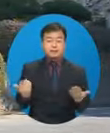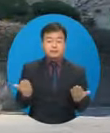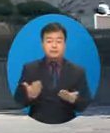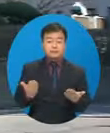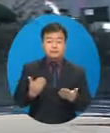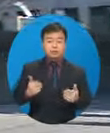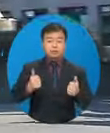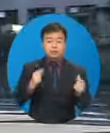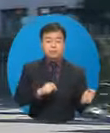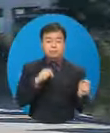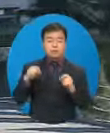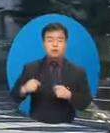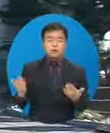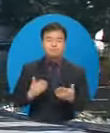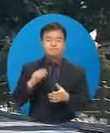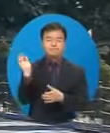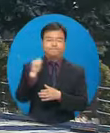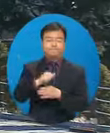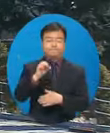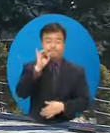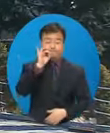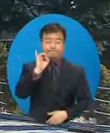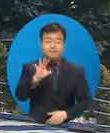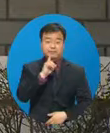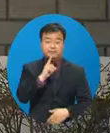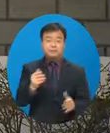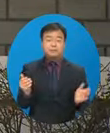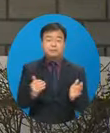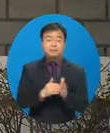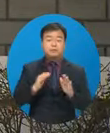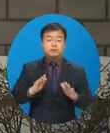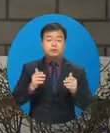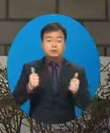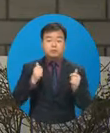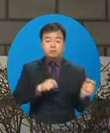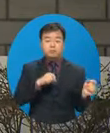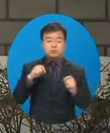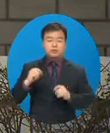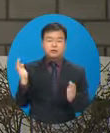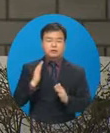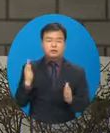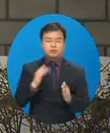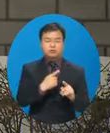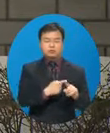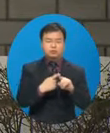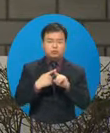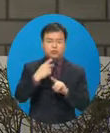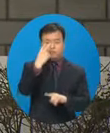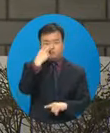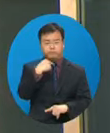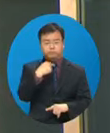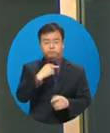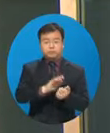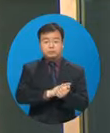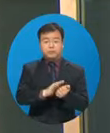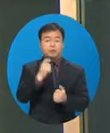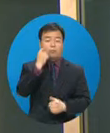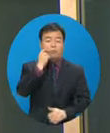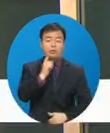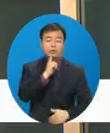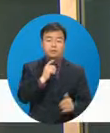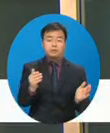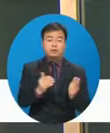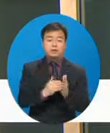불허하기로 했습니다. 학교 측은 졸업을 미루는 학생들을 무조건 눈감아줄 수도 없다는 입장입니다.